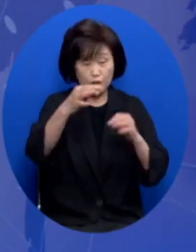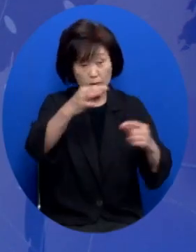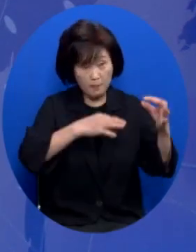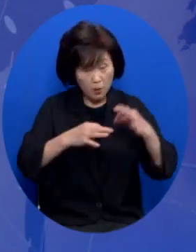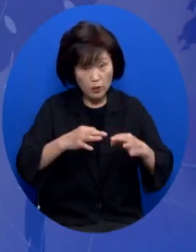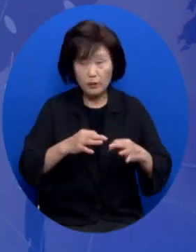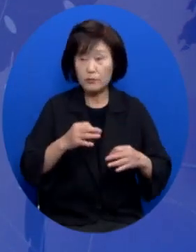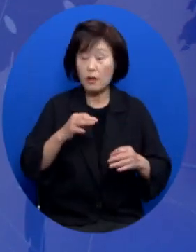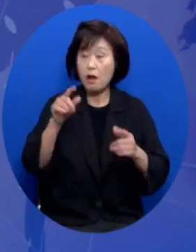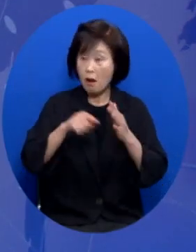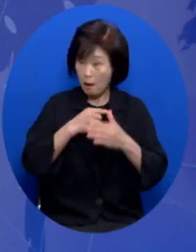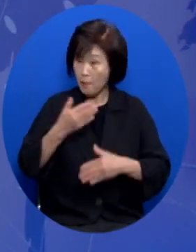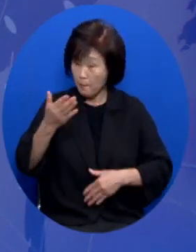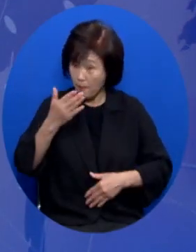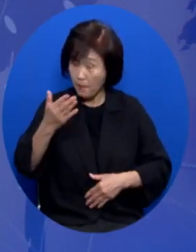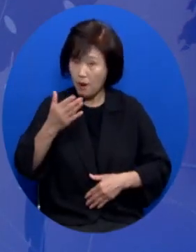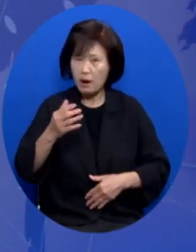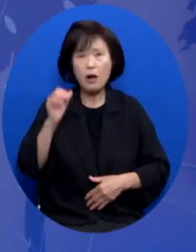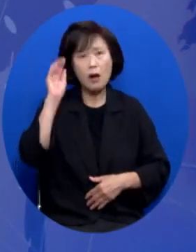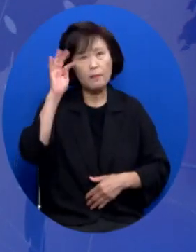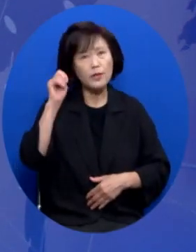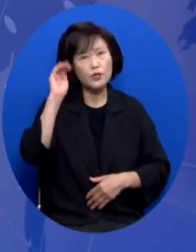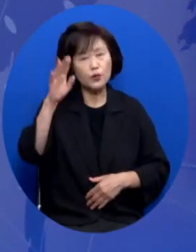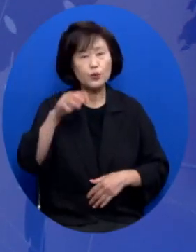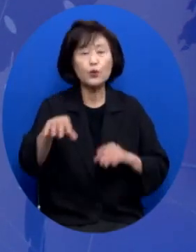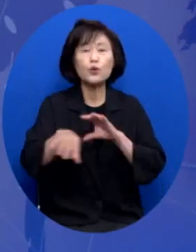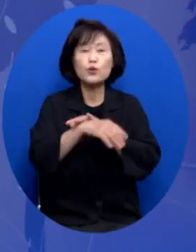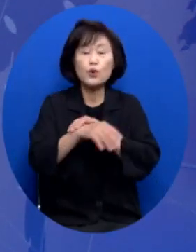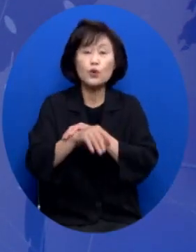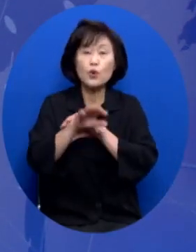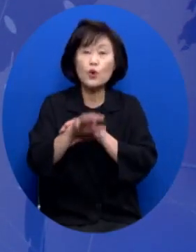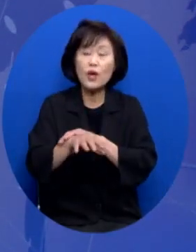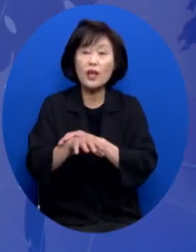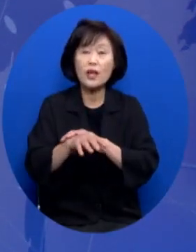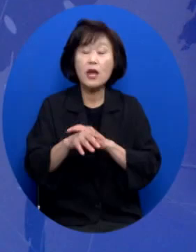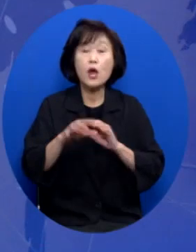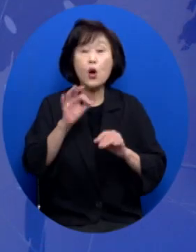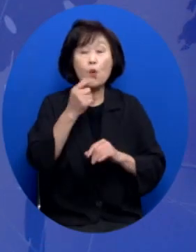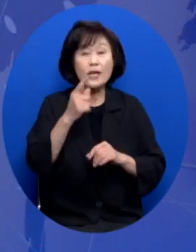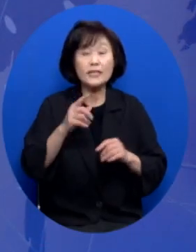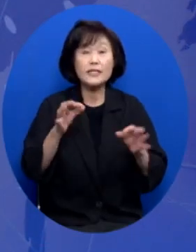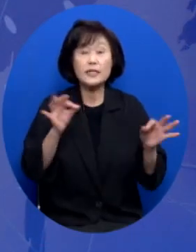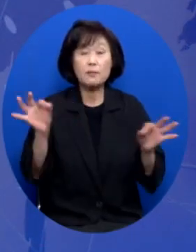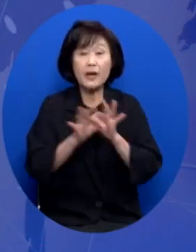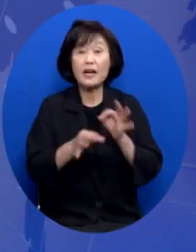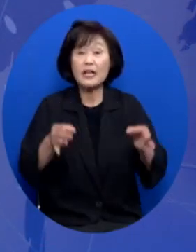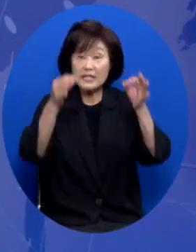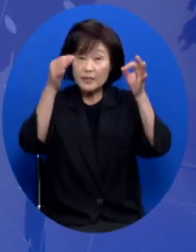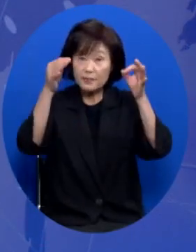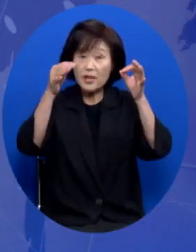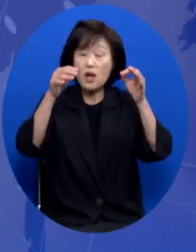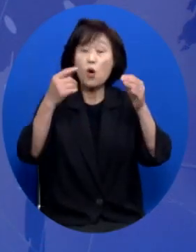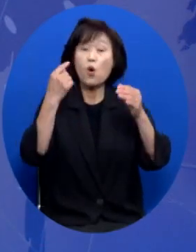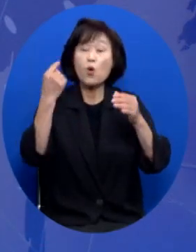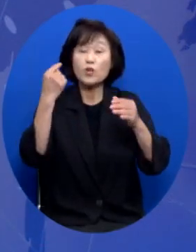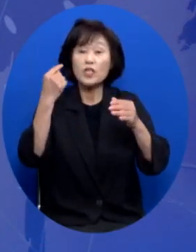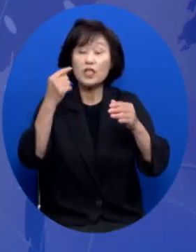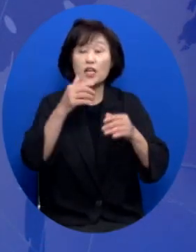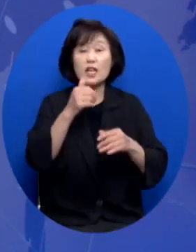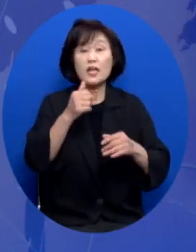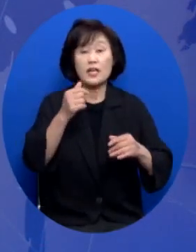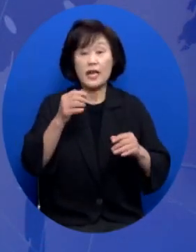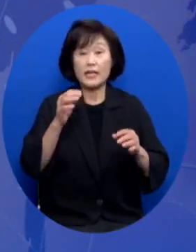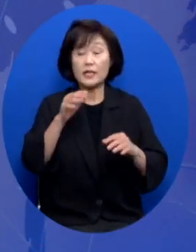있었다. 며칠 후 종로 화신백화점 뒤 거상이라는 다방에서 그를 다시